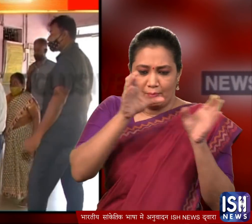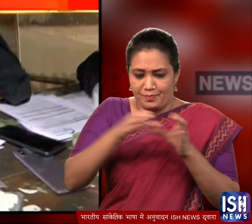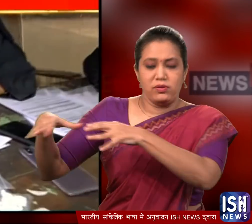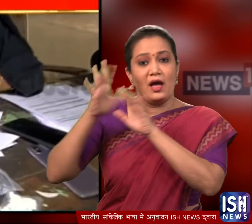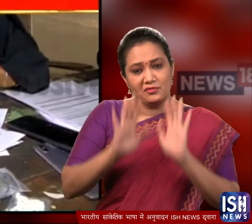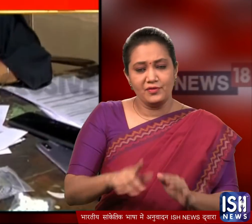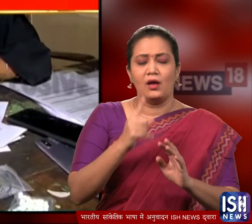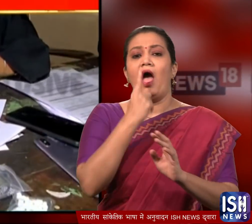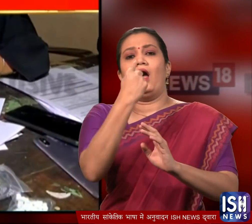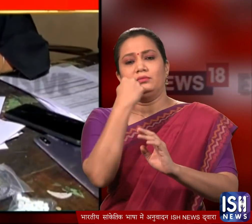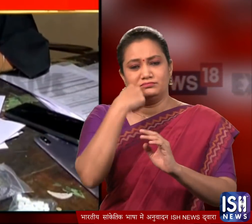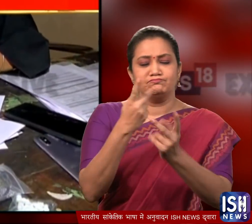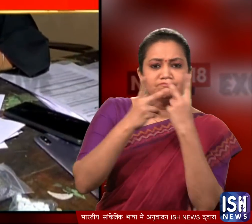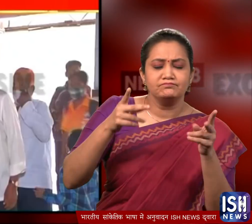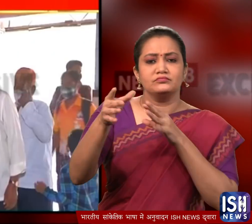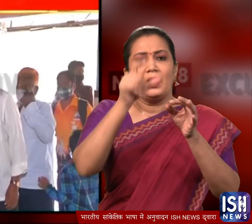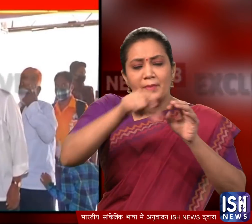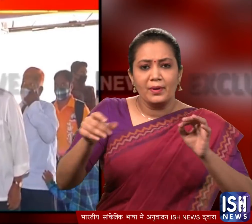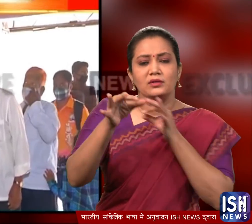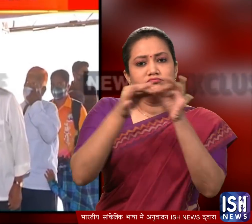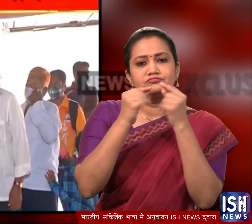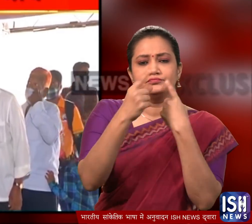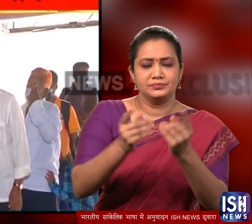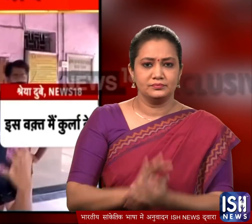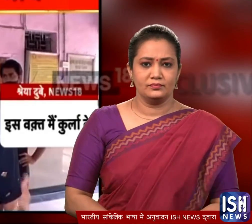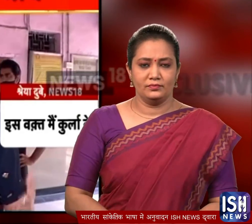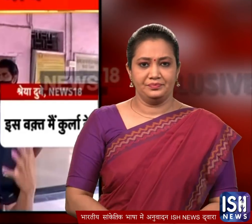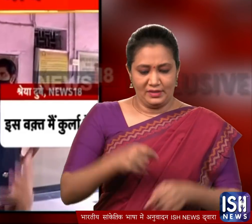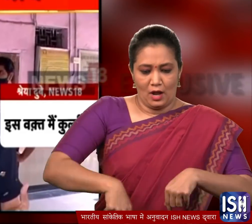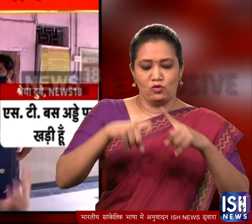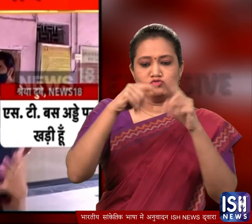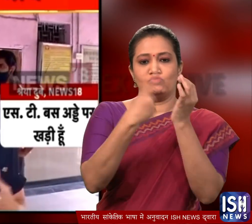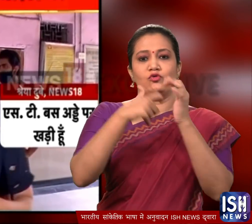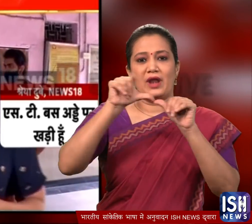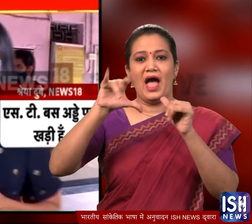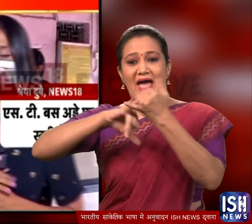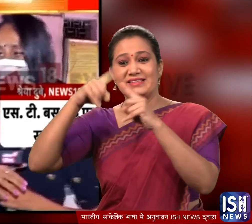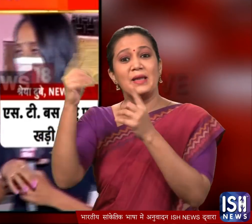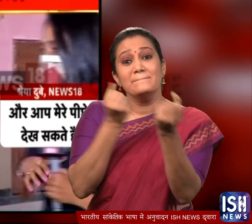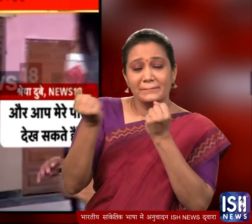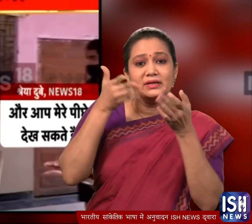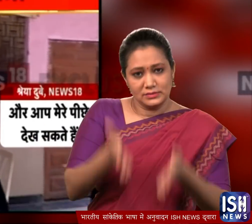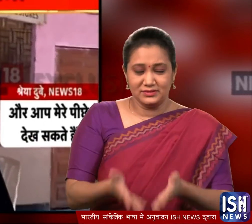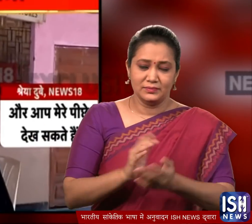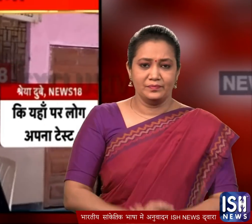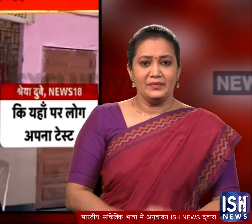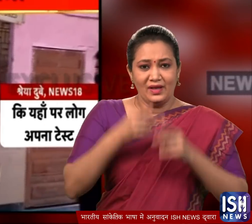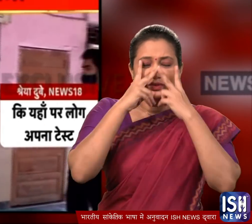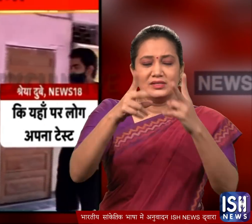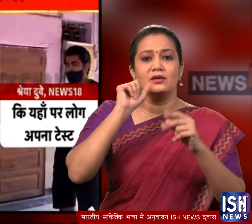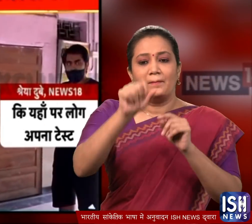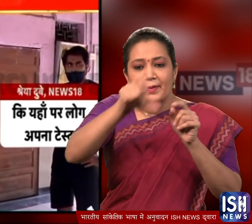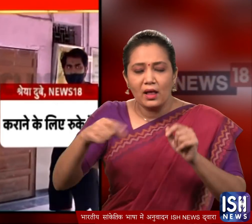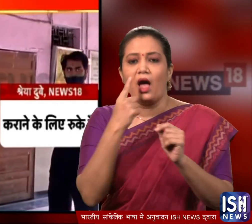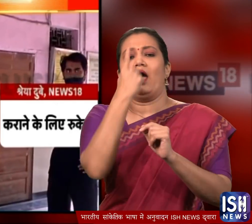को वहां तैनात किया गया, जिन्होंने कोरोना जांच से पहले लोगों से जुड़ी जानकारियां जुटाई। इस वक्त मैं कुर्ला के एसटी बस डिपो पे खड़ी हूं और आप मेरे पीछे देख सकते हैं कि यहाँ